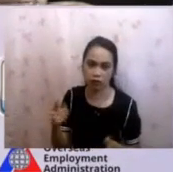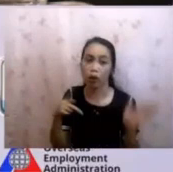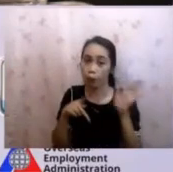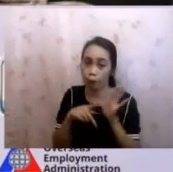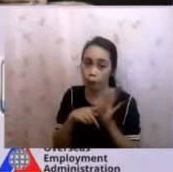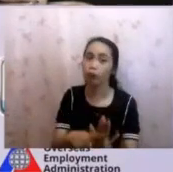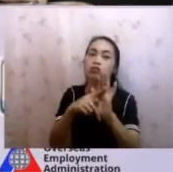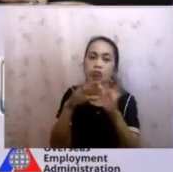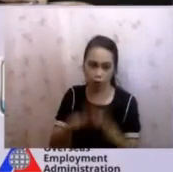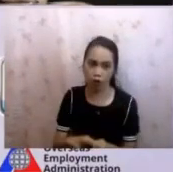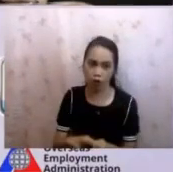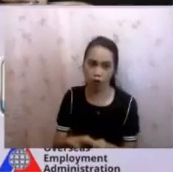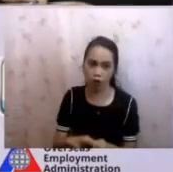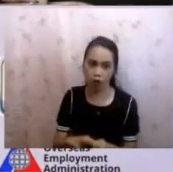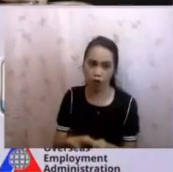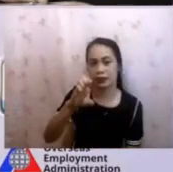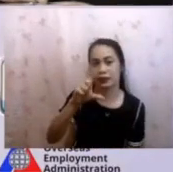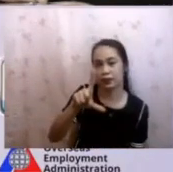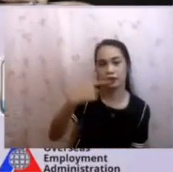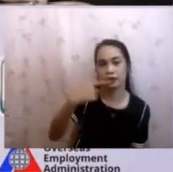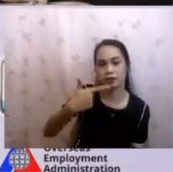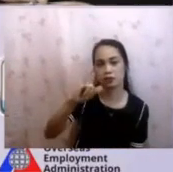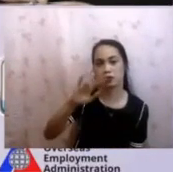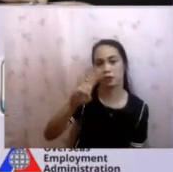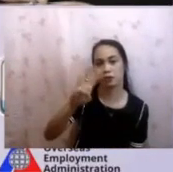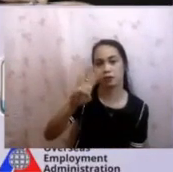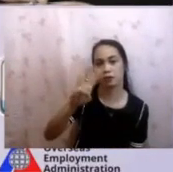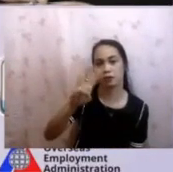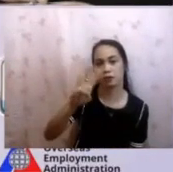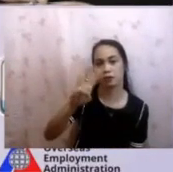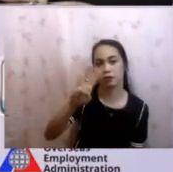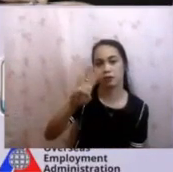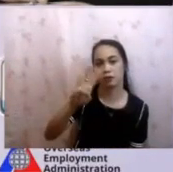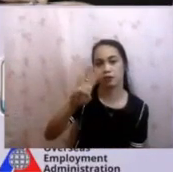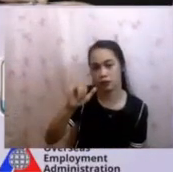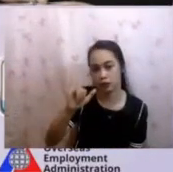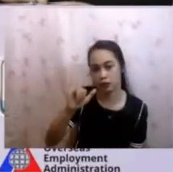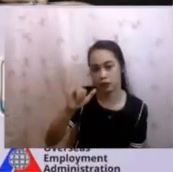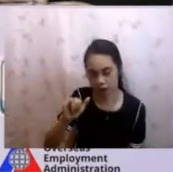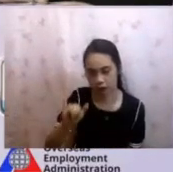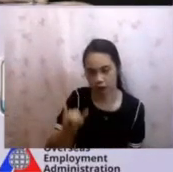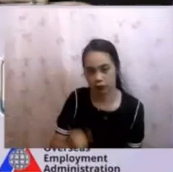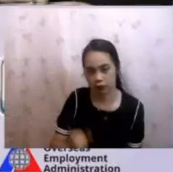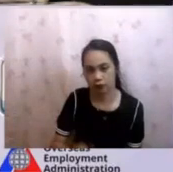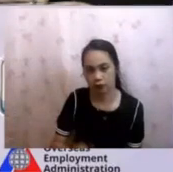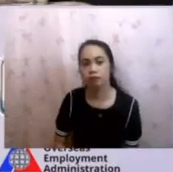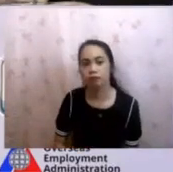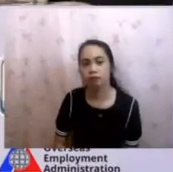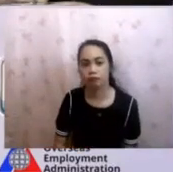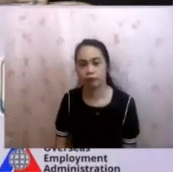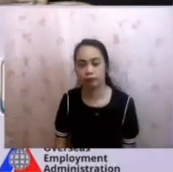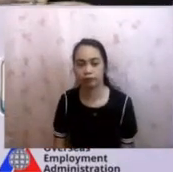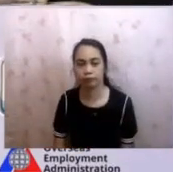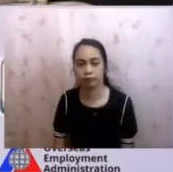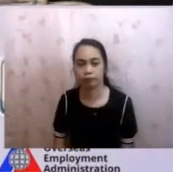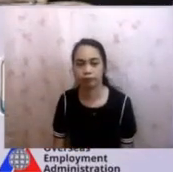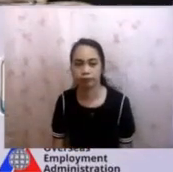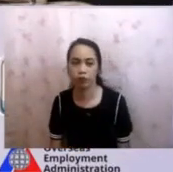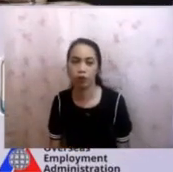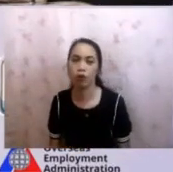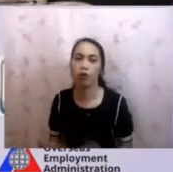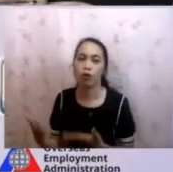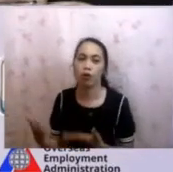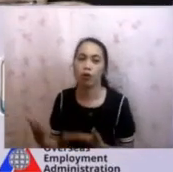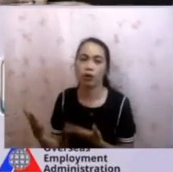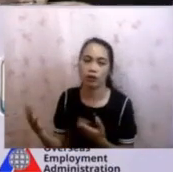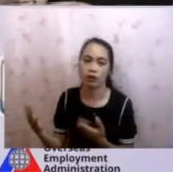eligibility. So, present a barangay certification stating that the applicant is a first-time job seeker. So, mo